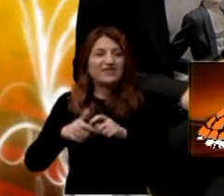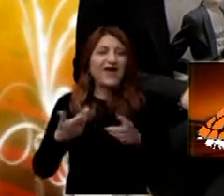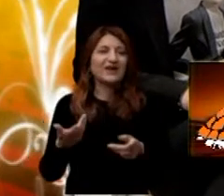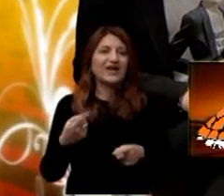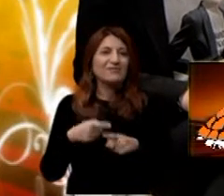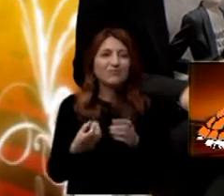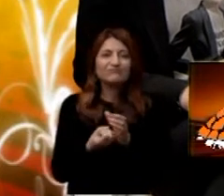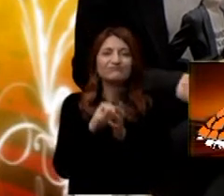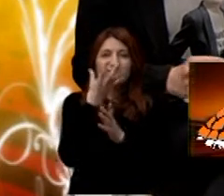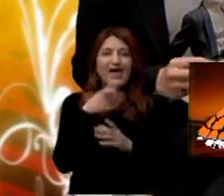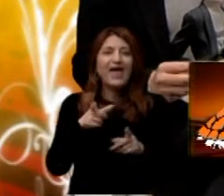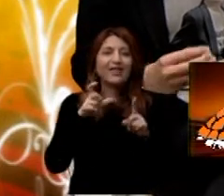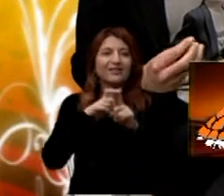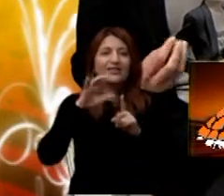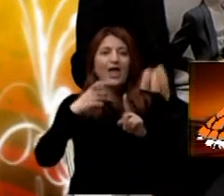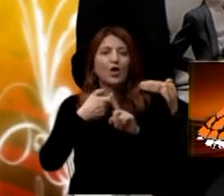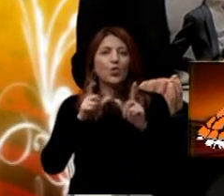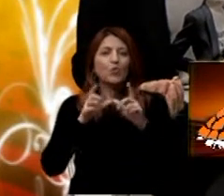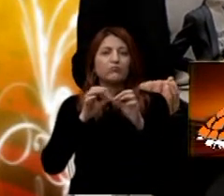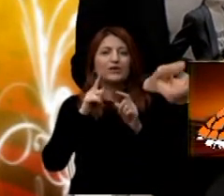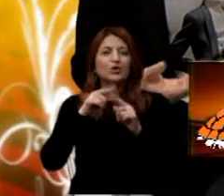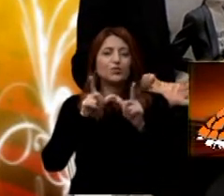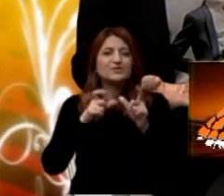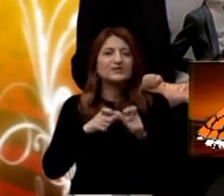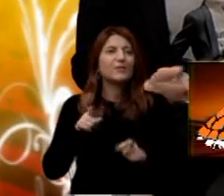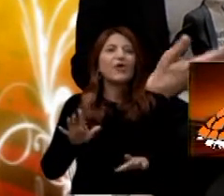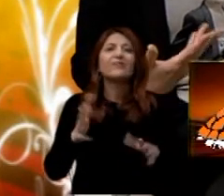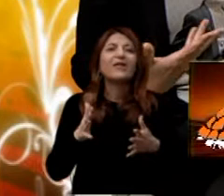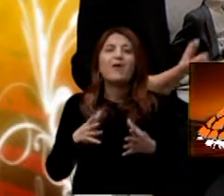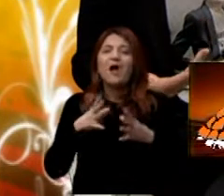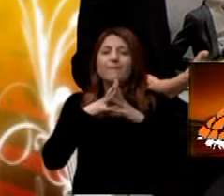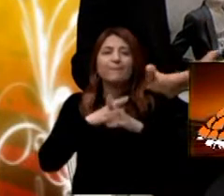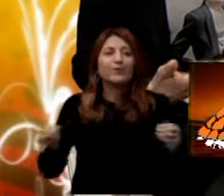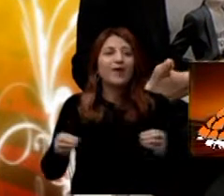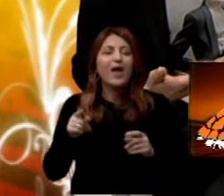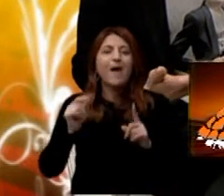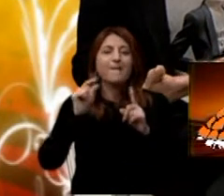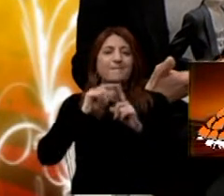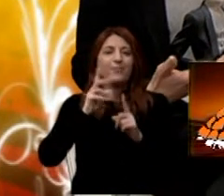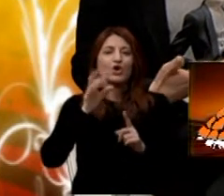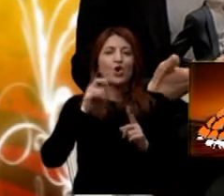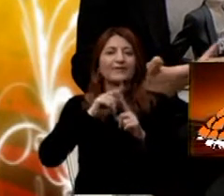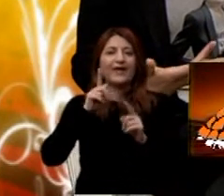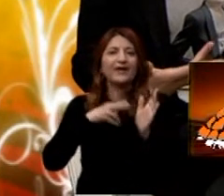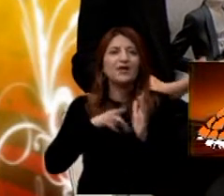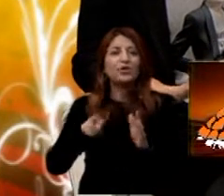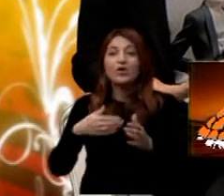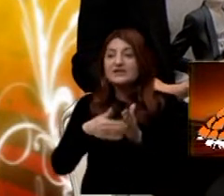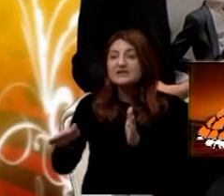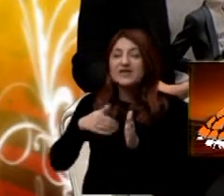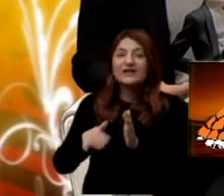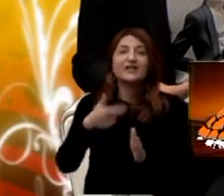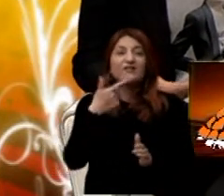do nastanka dekubitusa, znači gubitak proteina je neminovan. Znači vi kroz dekubitus možete dnevno izgubiti 20 do 30